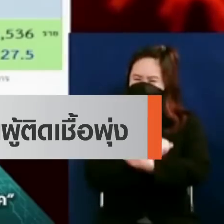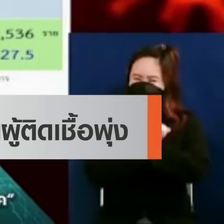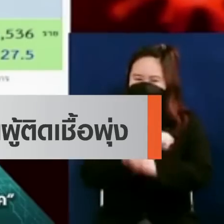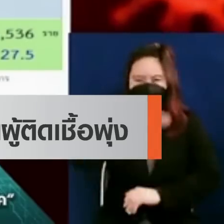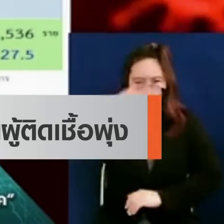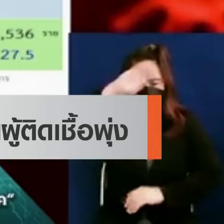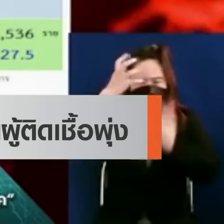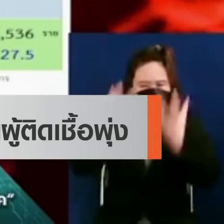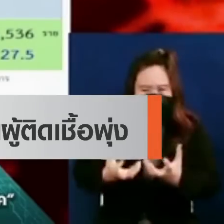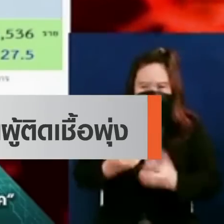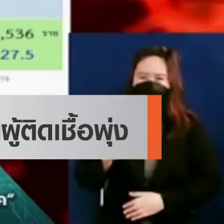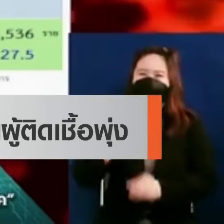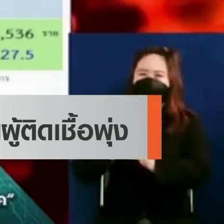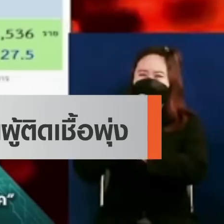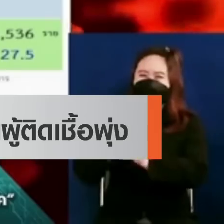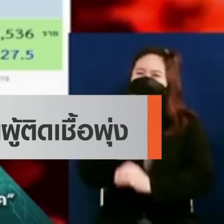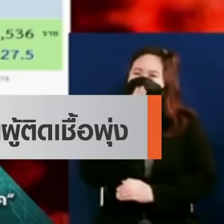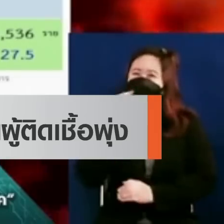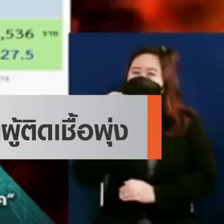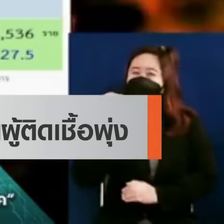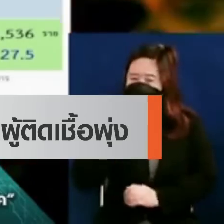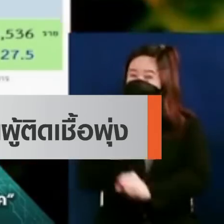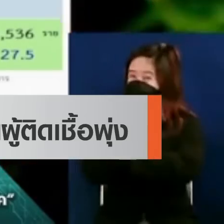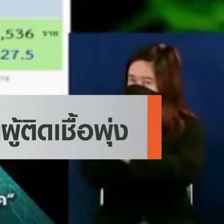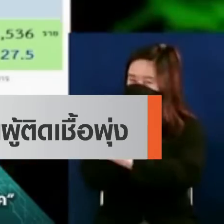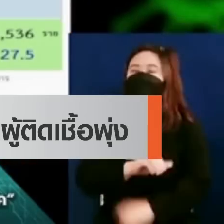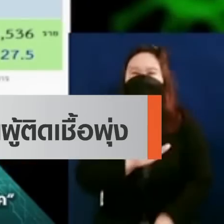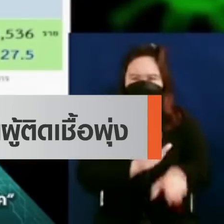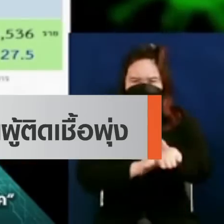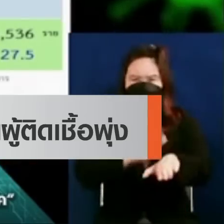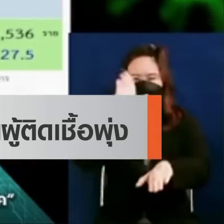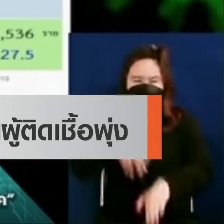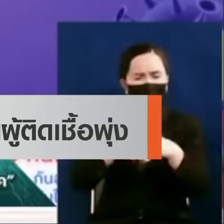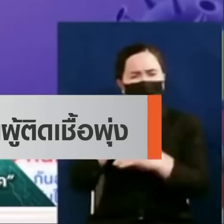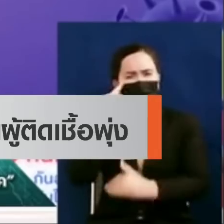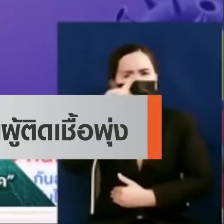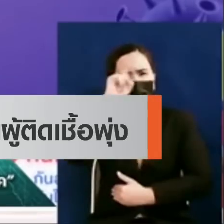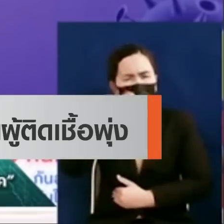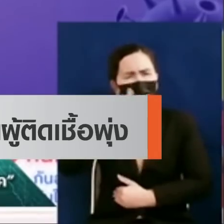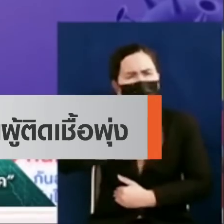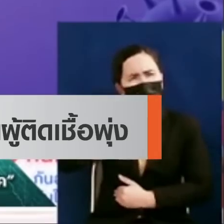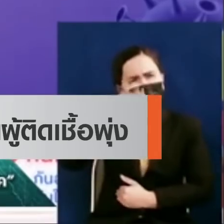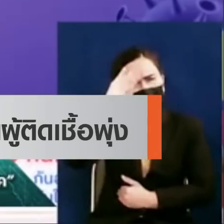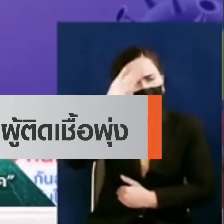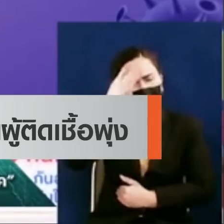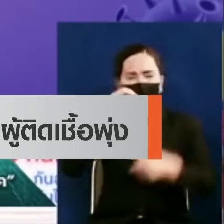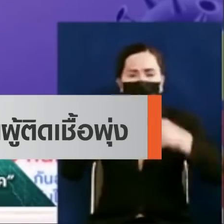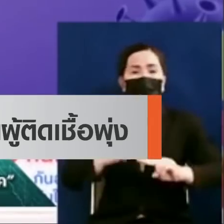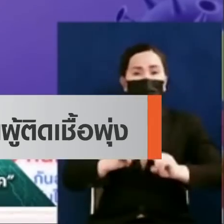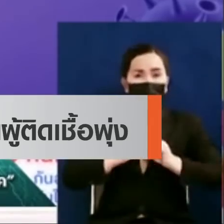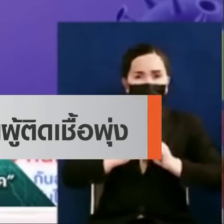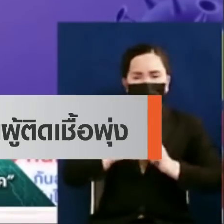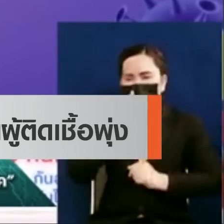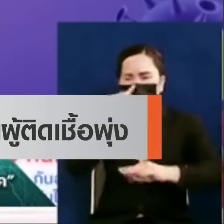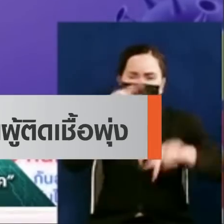3เป็นระดับ4โดยมีข้อปฏิบัติก็คืองดเข้าสถานที่เสี่ยงงดทานอาหารร่วมกันงดดื่มสุ